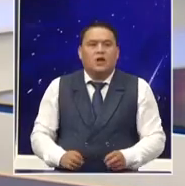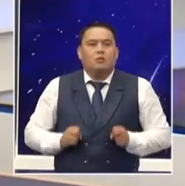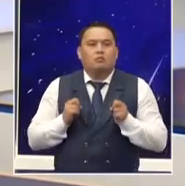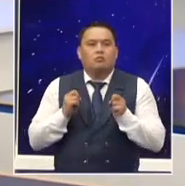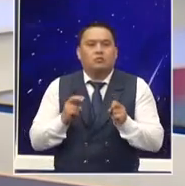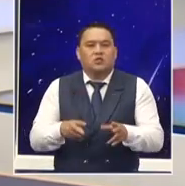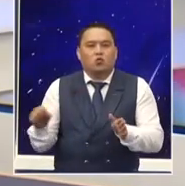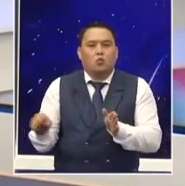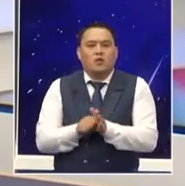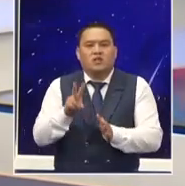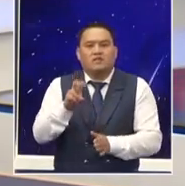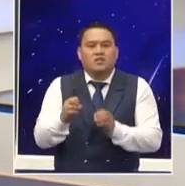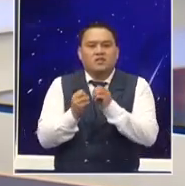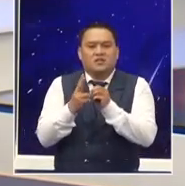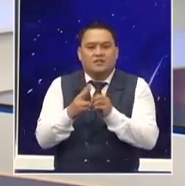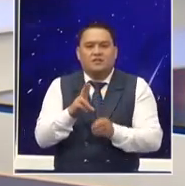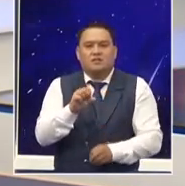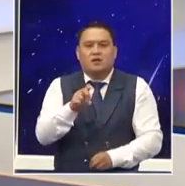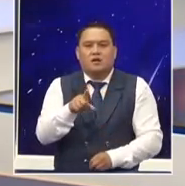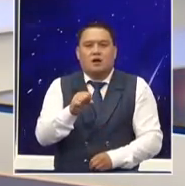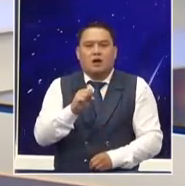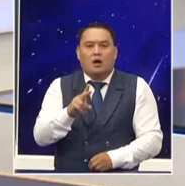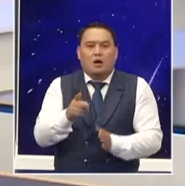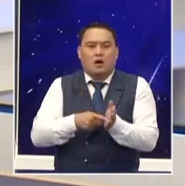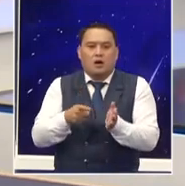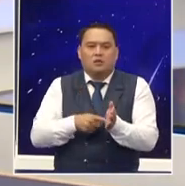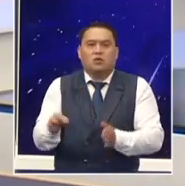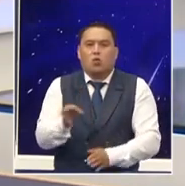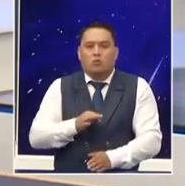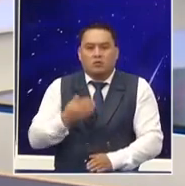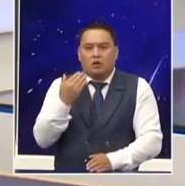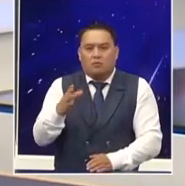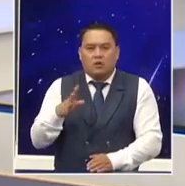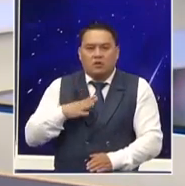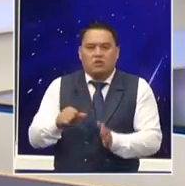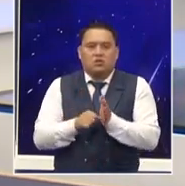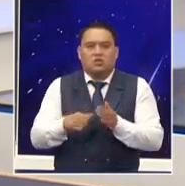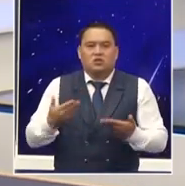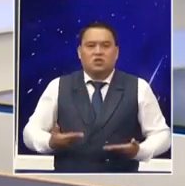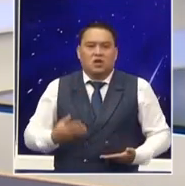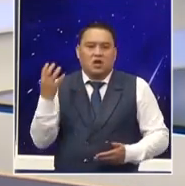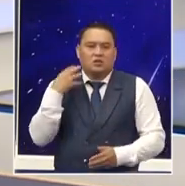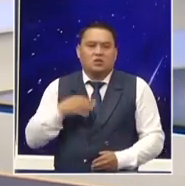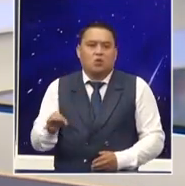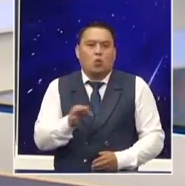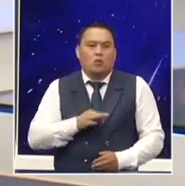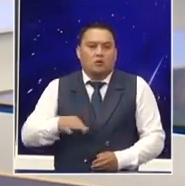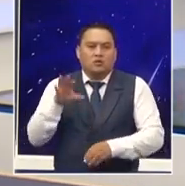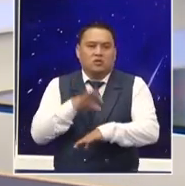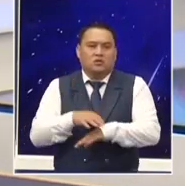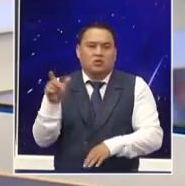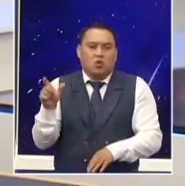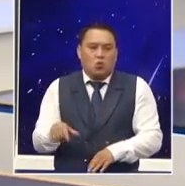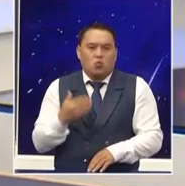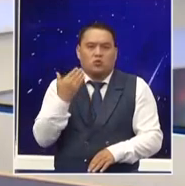Браконьеры, истребившие 212 сайгаков, задержаны в Каргадинской области. Ими оказались шестеро жителей Кызылординской области.